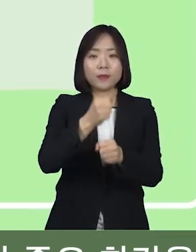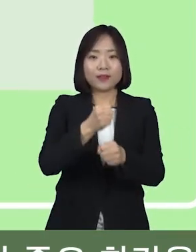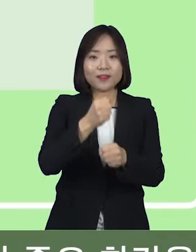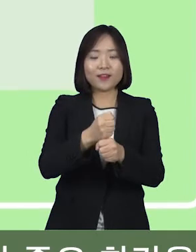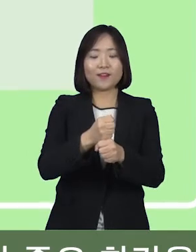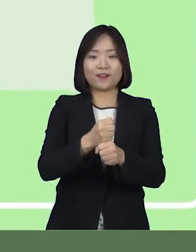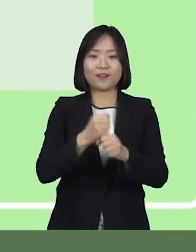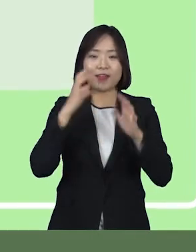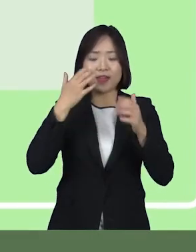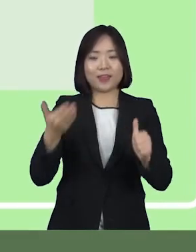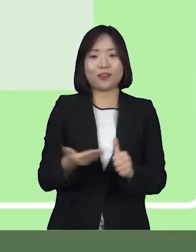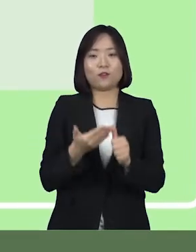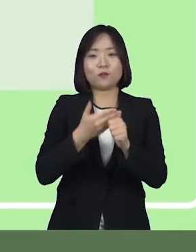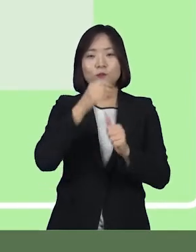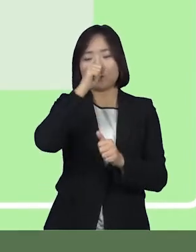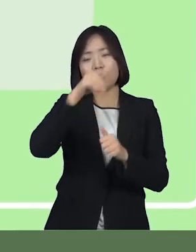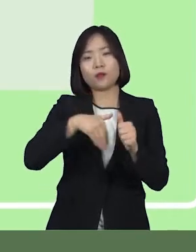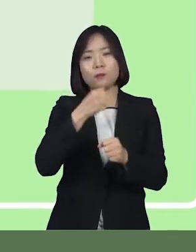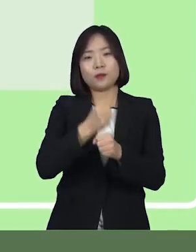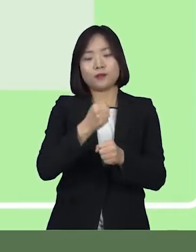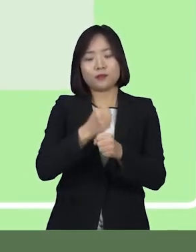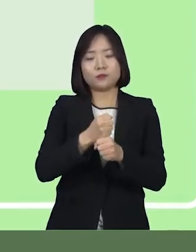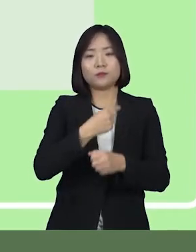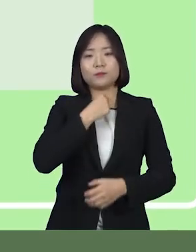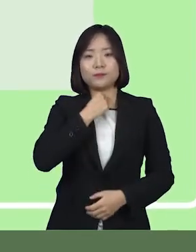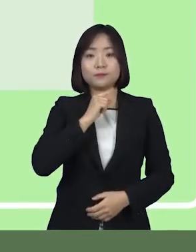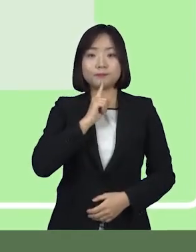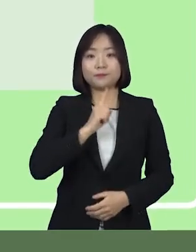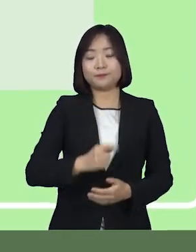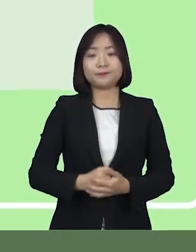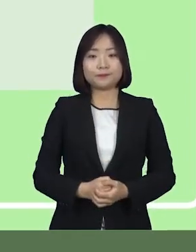좋은 환경을 만드는 데 앞장서겠다고 밝혔습니다.